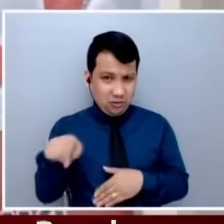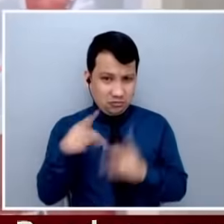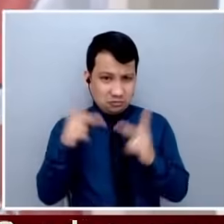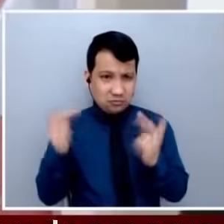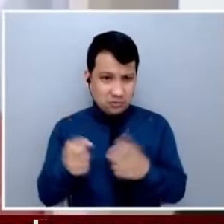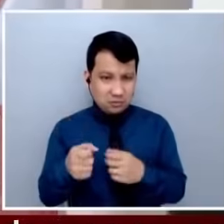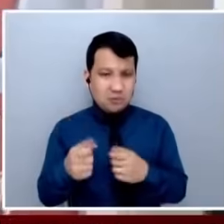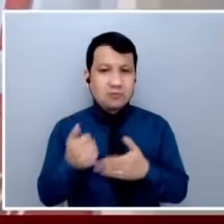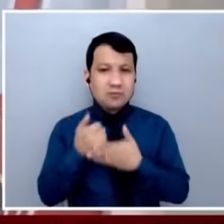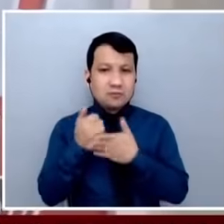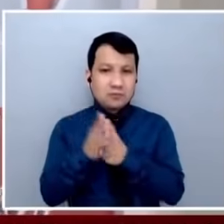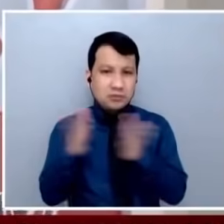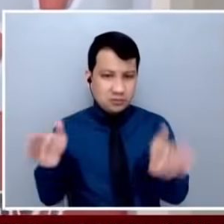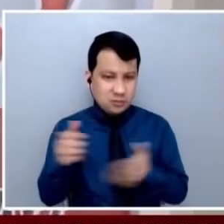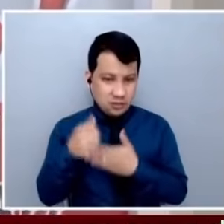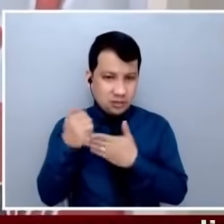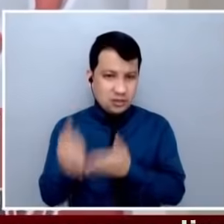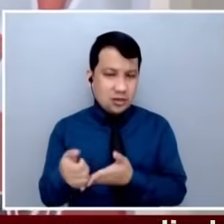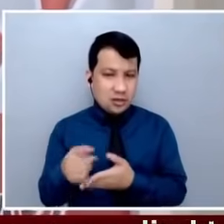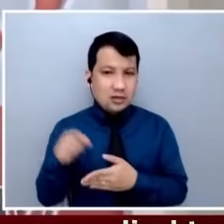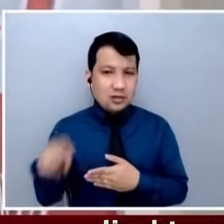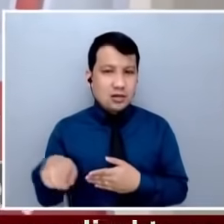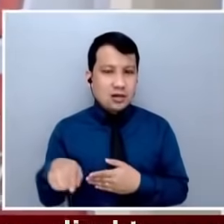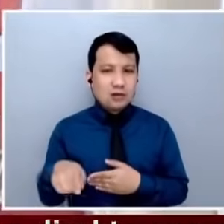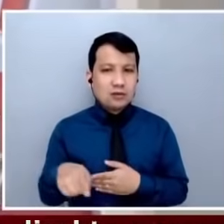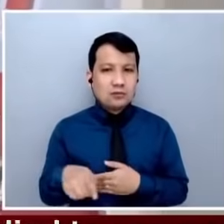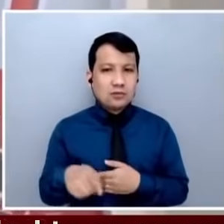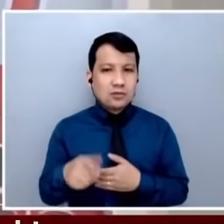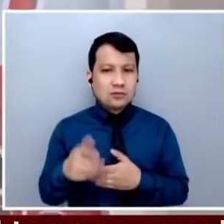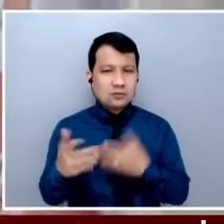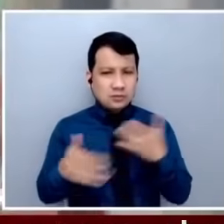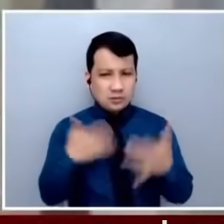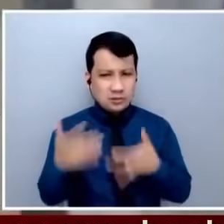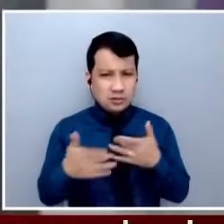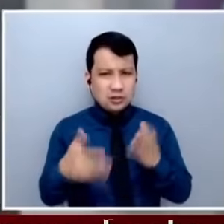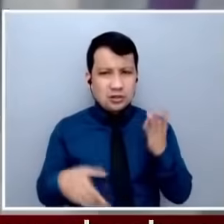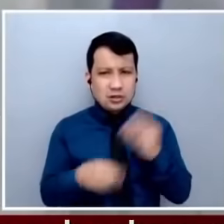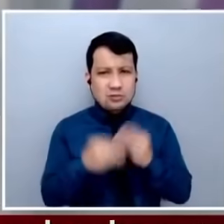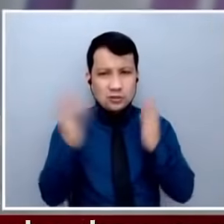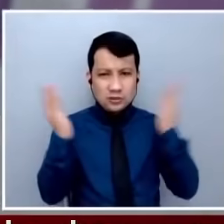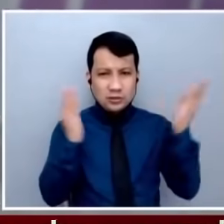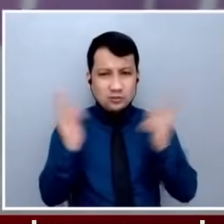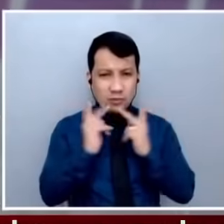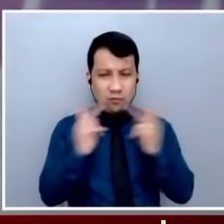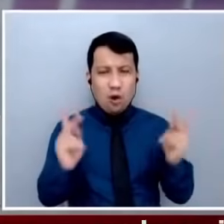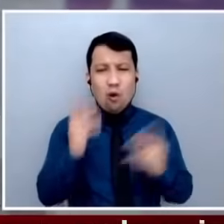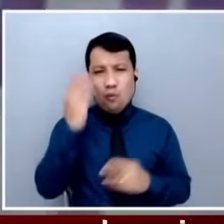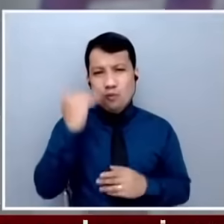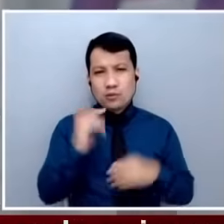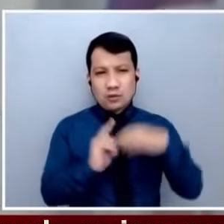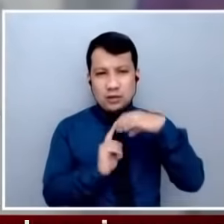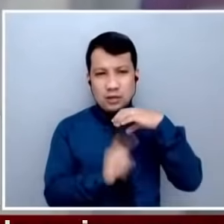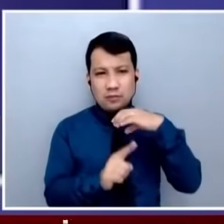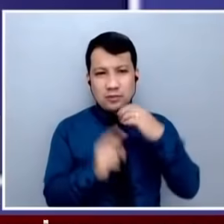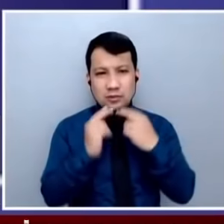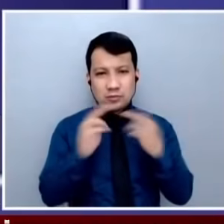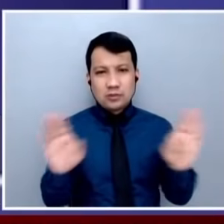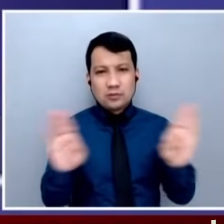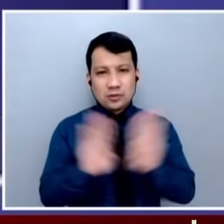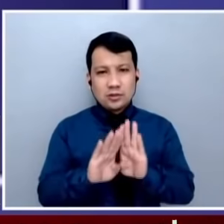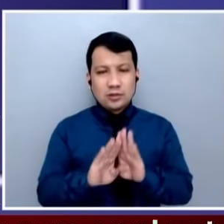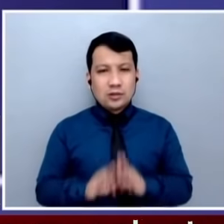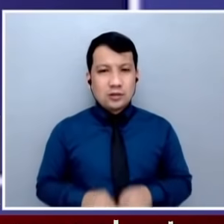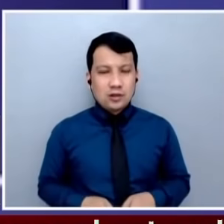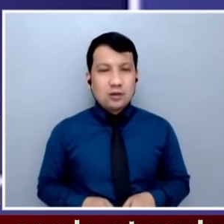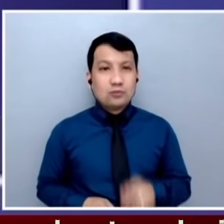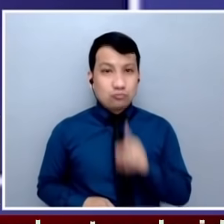mami. Pag-amin ni Sylvia, nanumbalik ang sigla ng anak sa serbisyo publiko dahil sa ABS-CBN shutdown. Yun siya